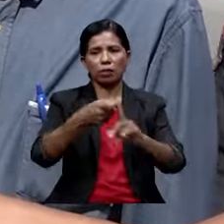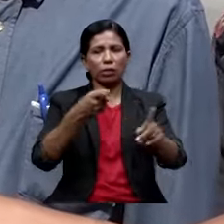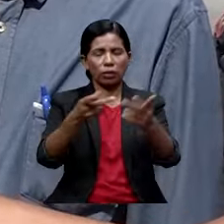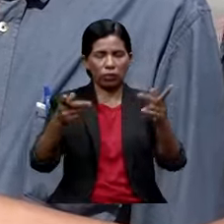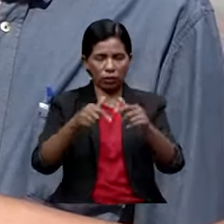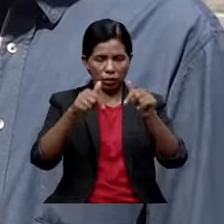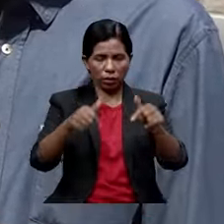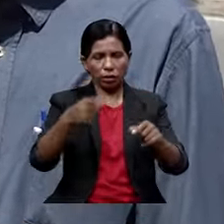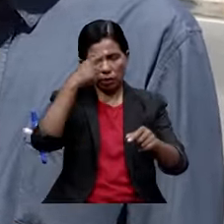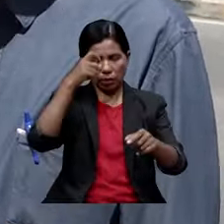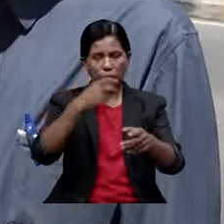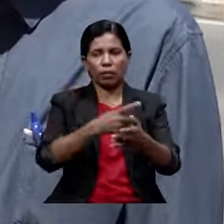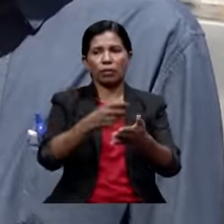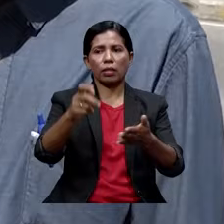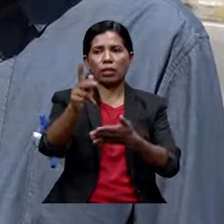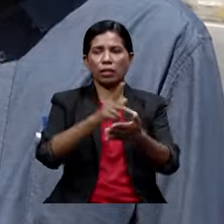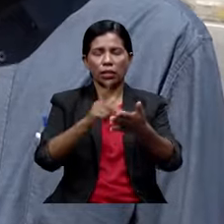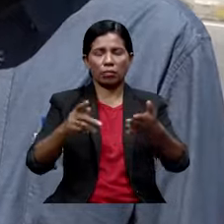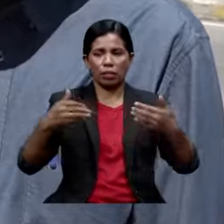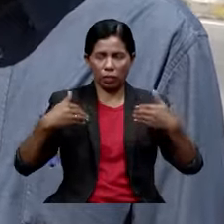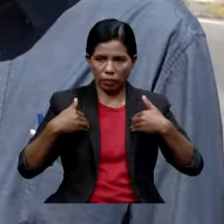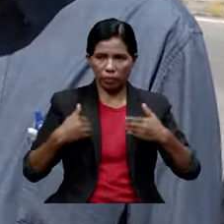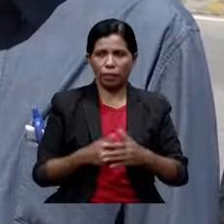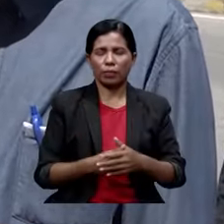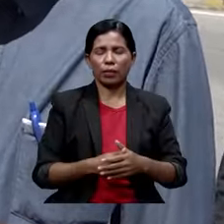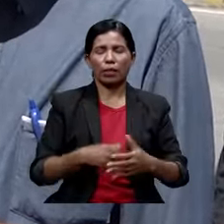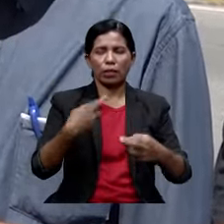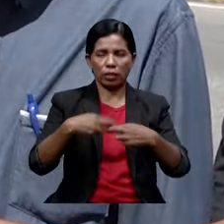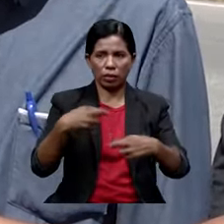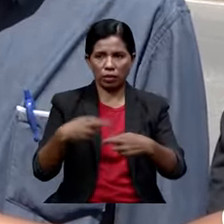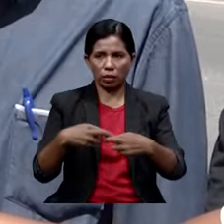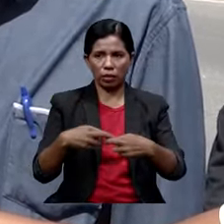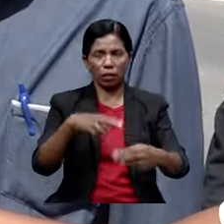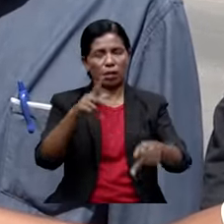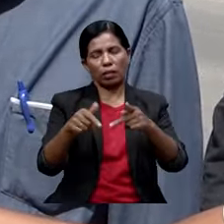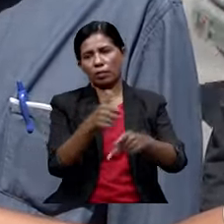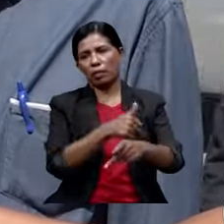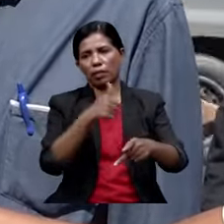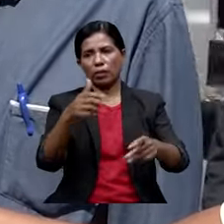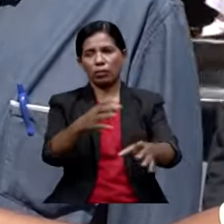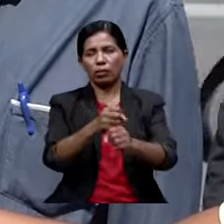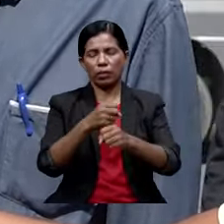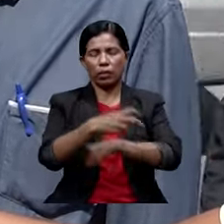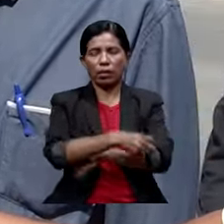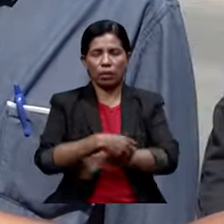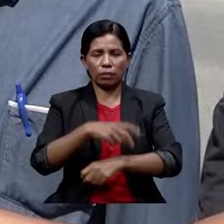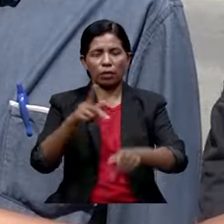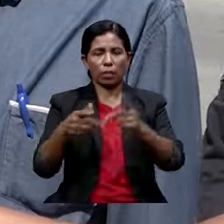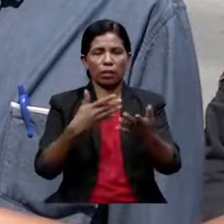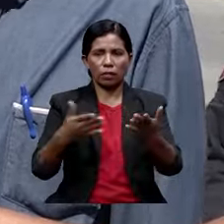ne risku ba krimini yang iha hotu risku ba maluk sira foti manisa san mos iha